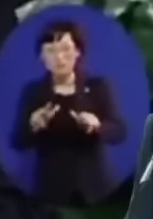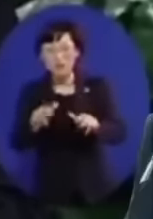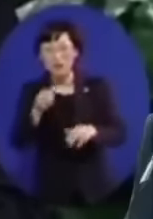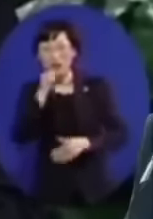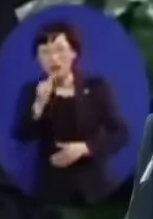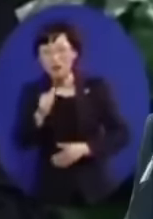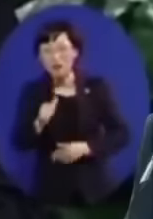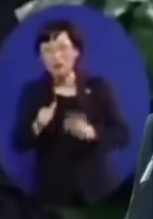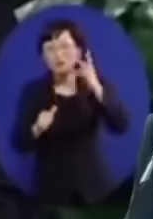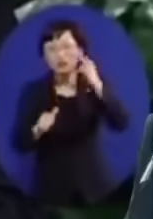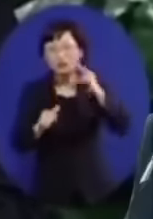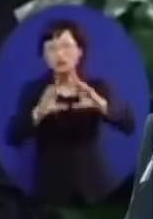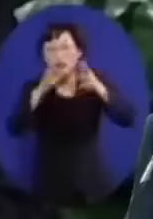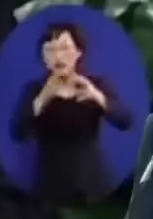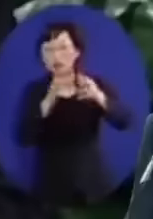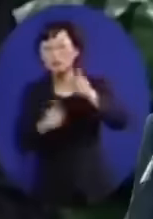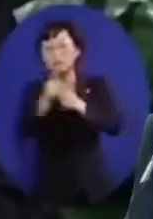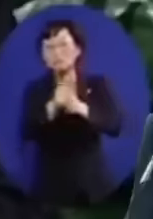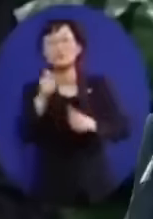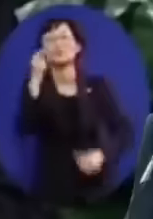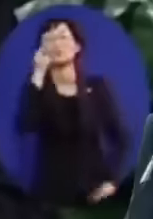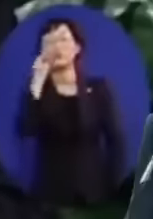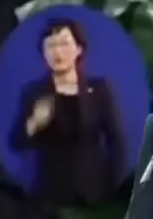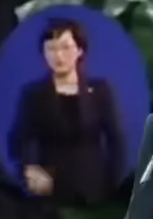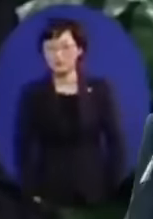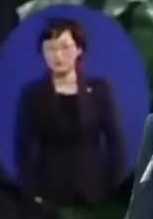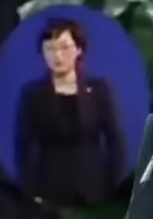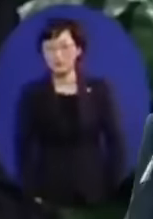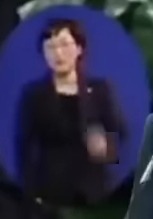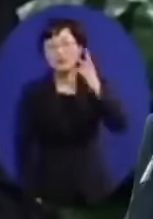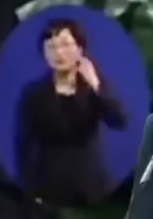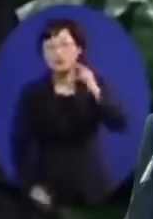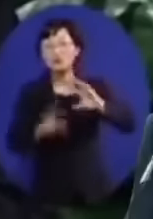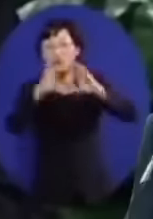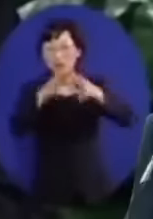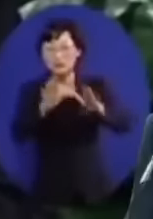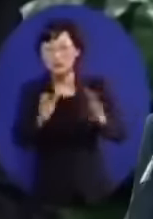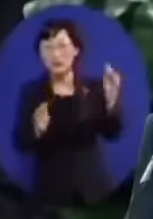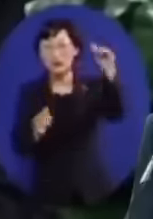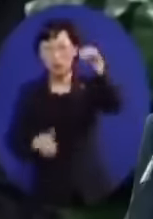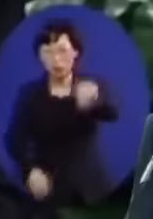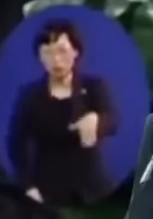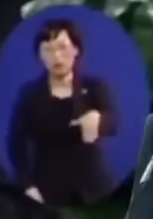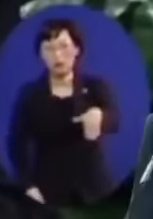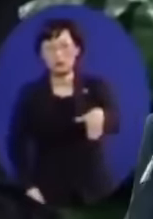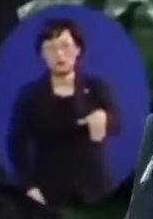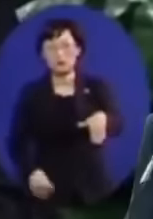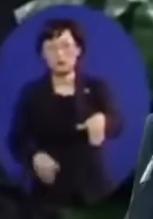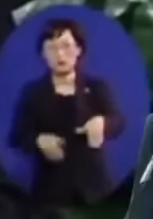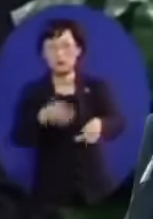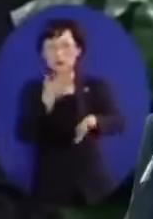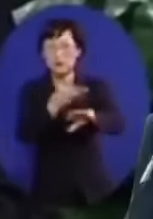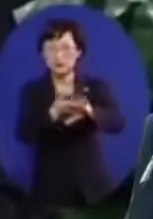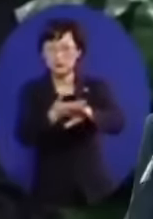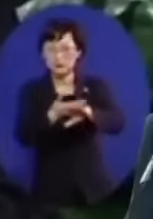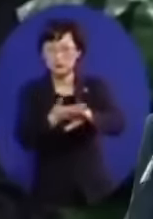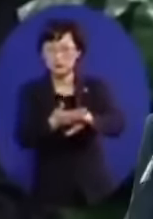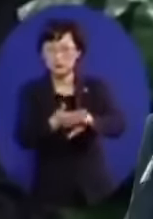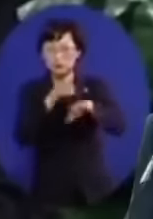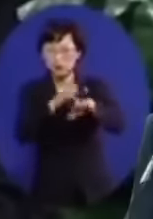절대로 미국을 이기지 못합니다. 미국도 많이 타락했고 이방신이 많이 들어왔지만